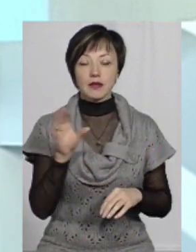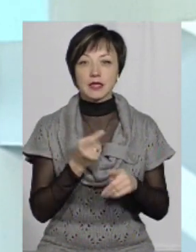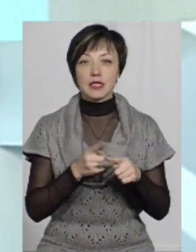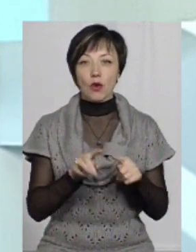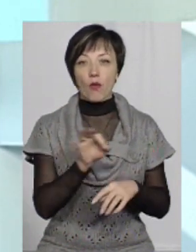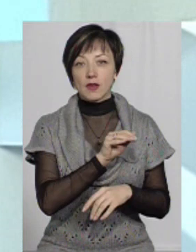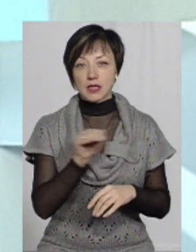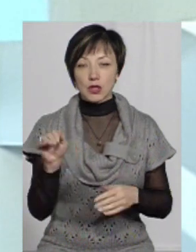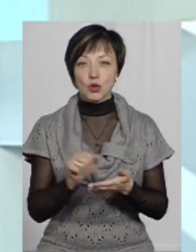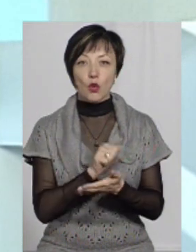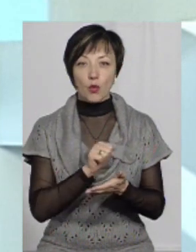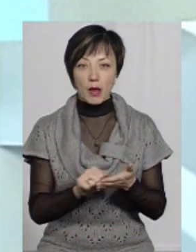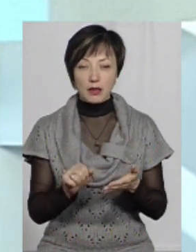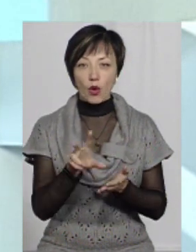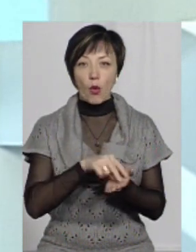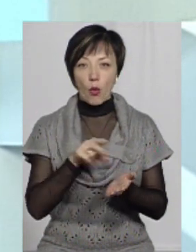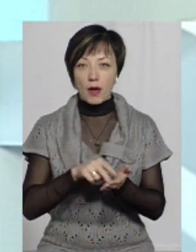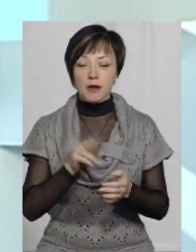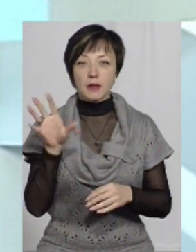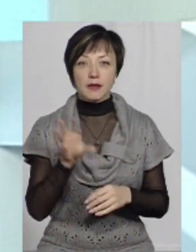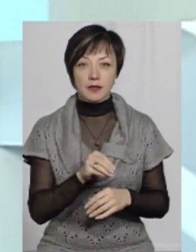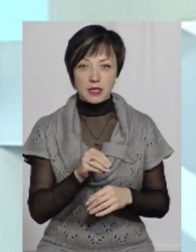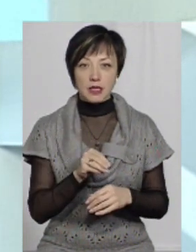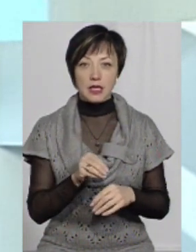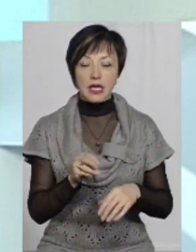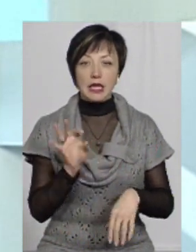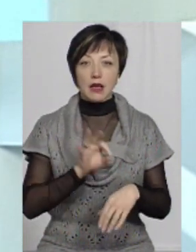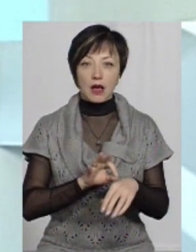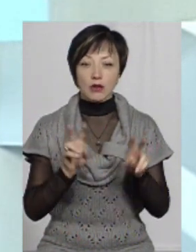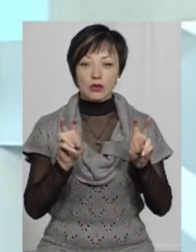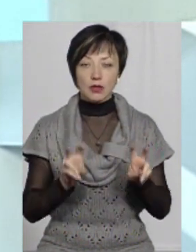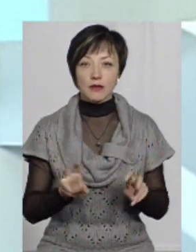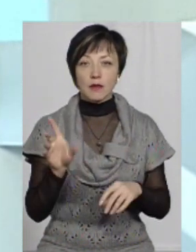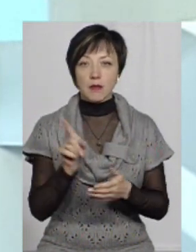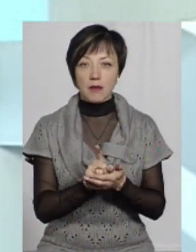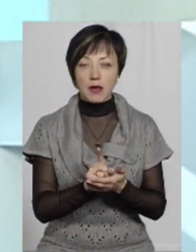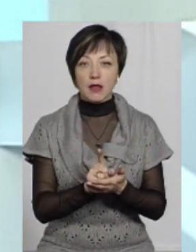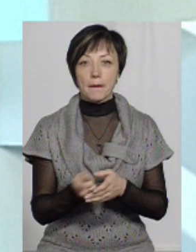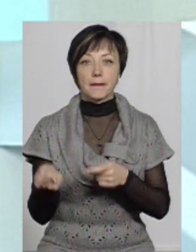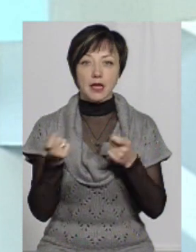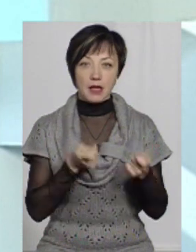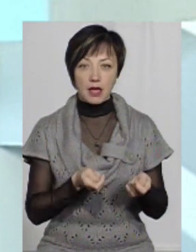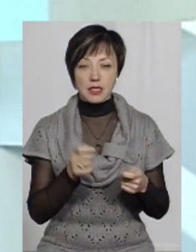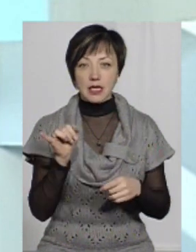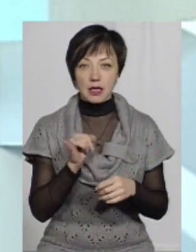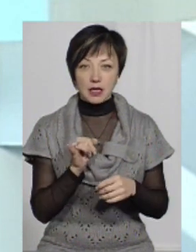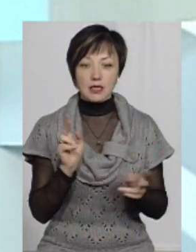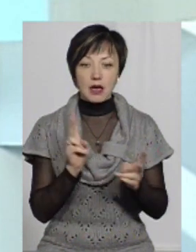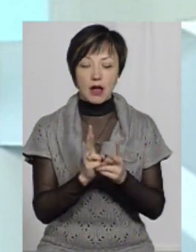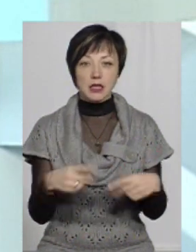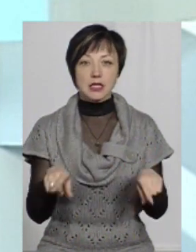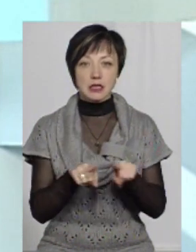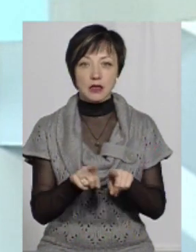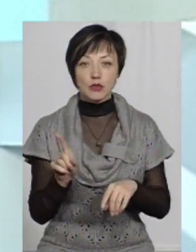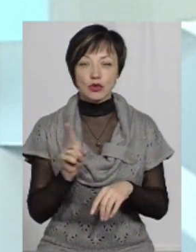ці офіційні документи, копії всіх діагнозів і виписок, вона всі мала принести. І стикалися з тим,